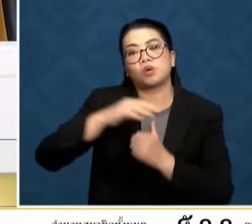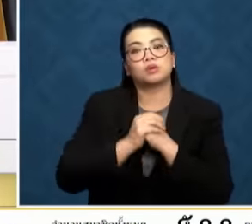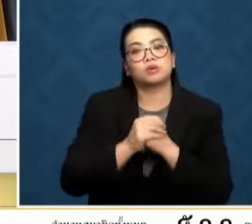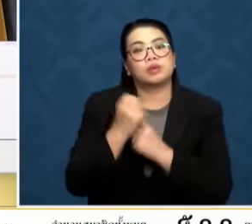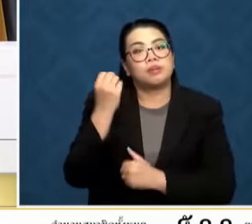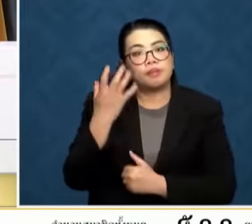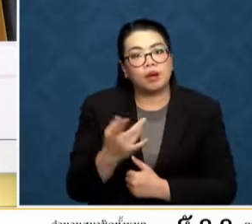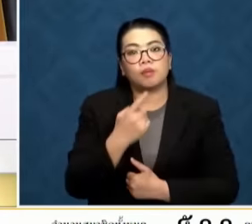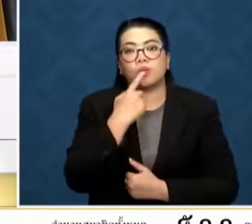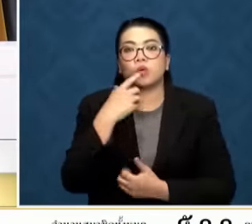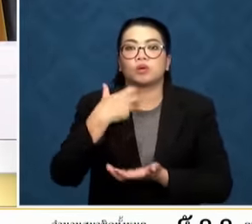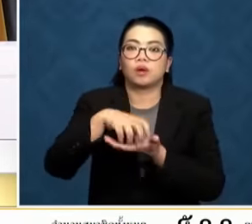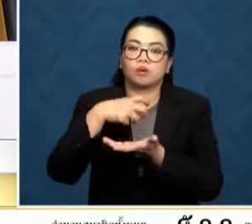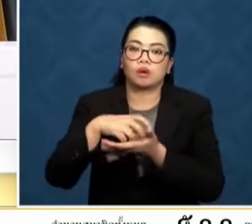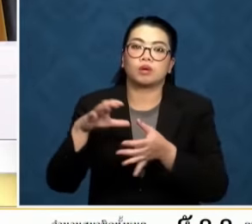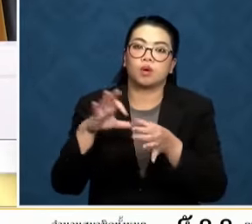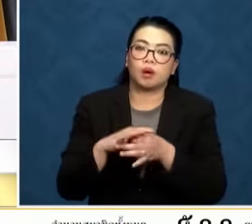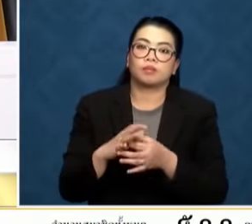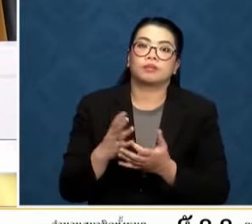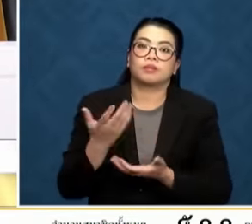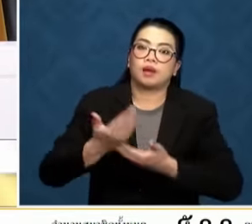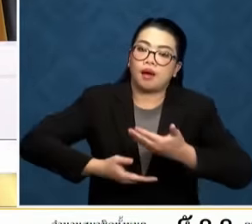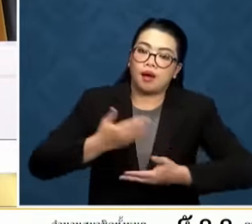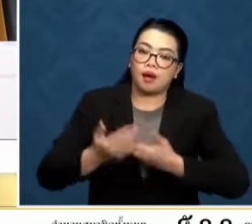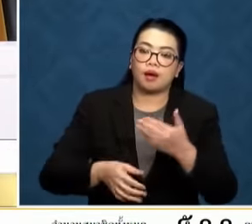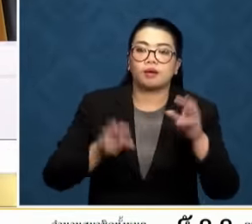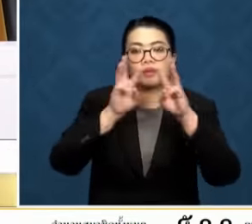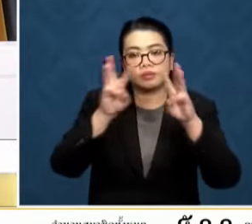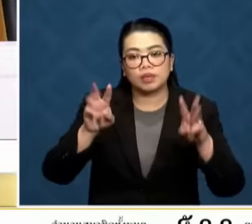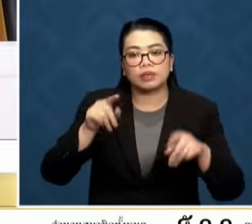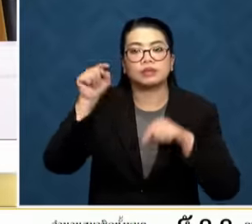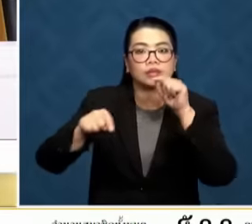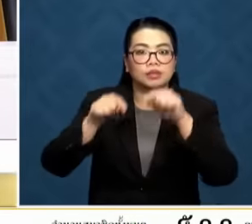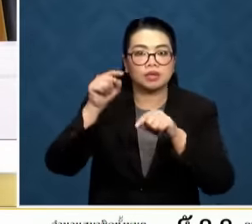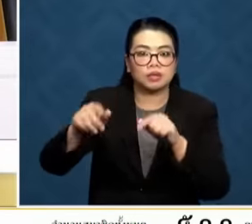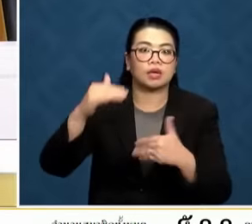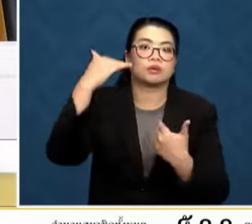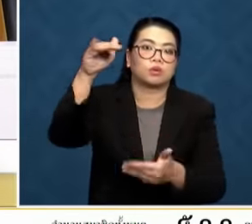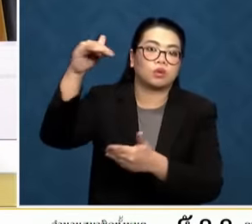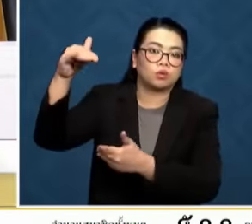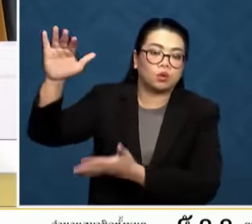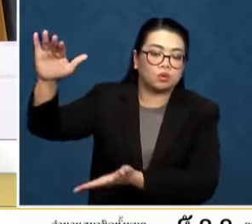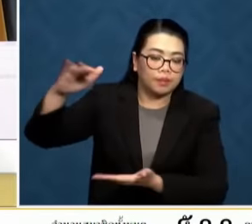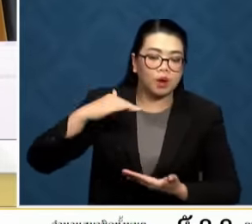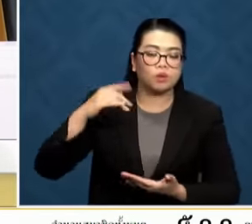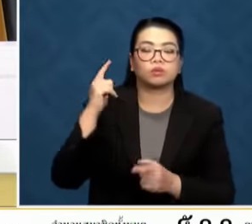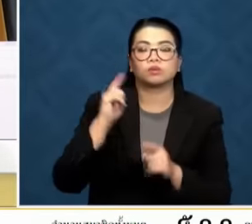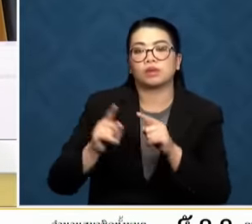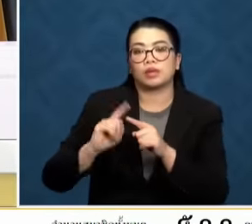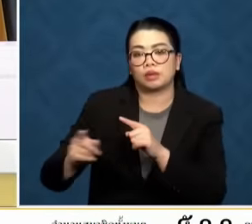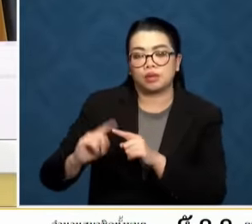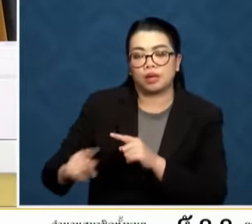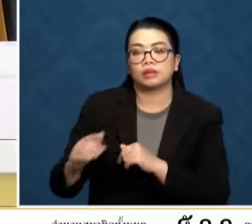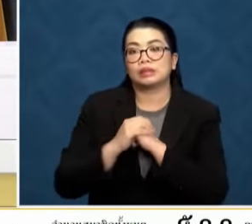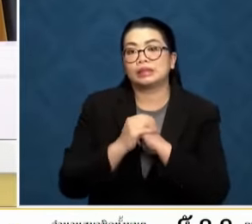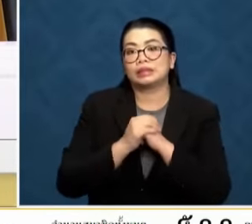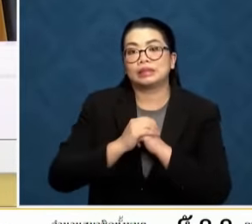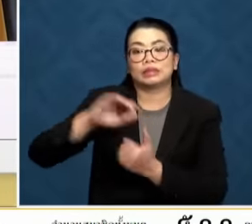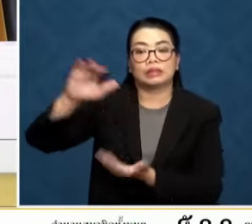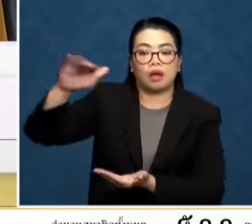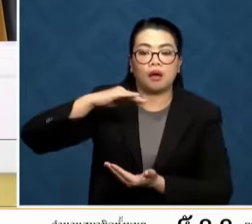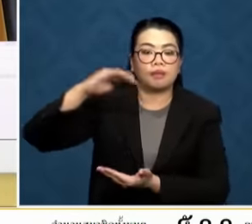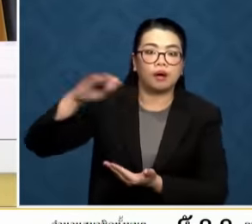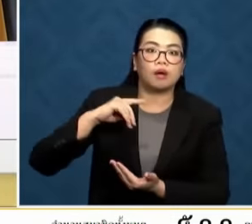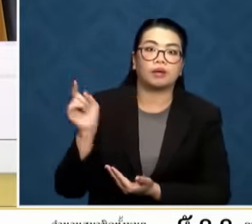มีการพูดถึง e-commerceต่างๆผมเรียนอย่างนี้ครับสินค้าที่เข้ามาจากประเทศจีนส่วนใหญ่เข้ามาทาง